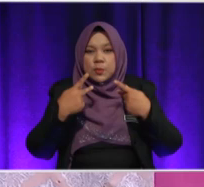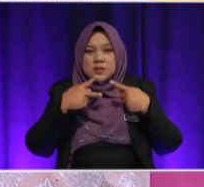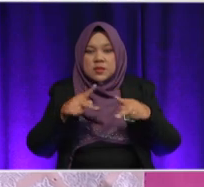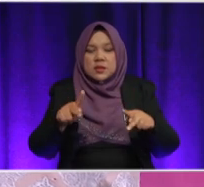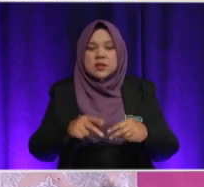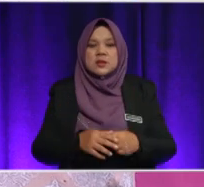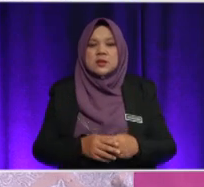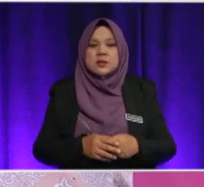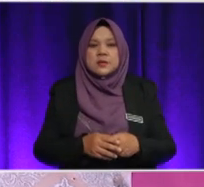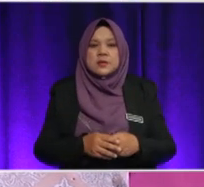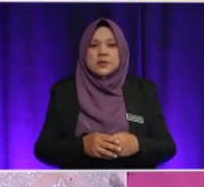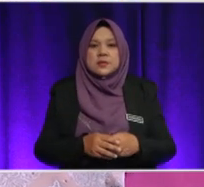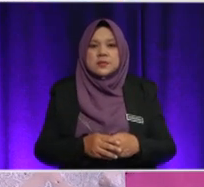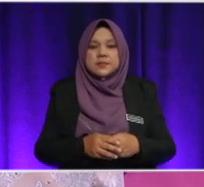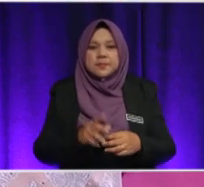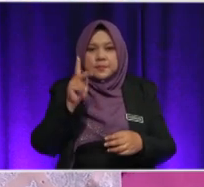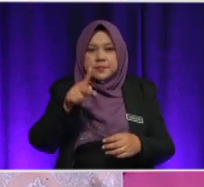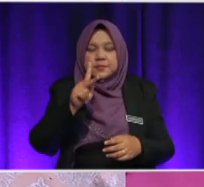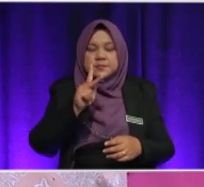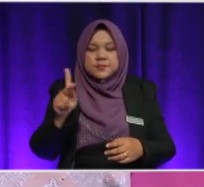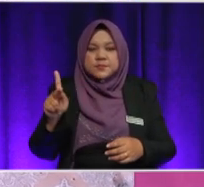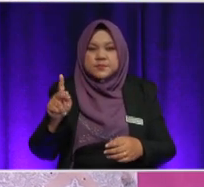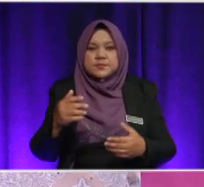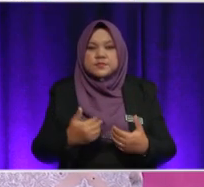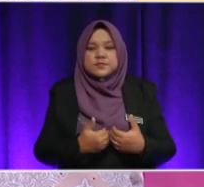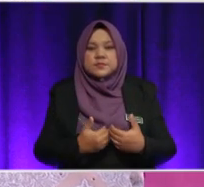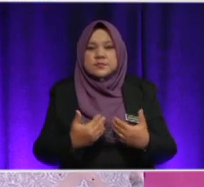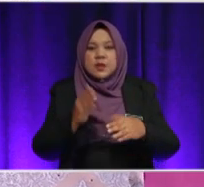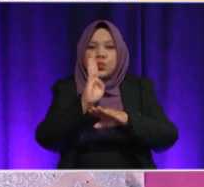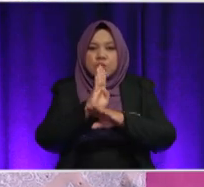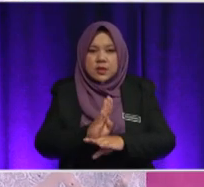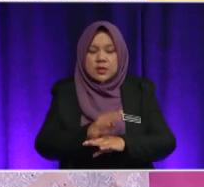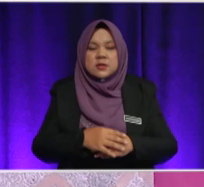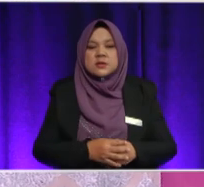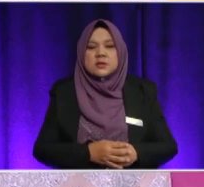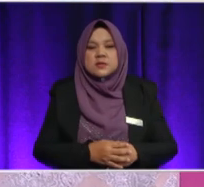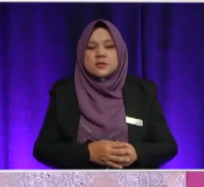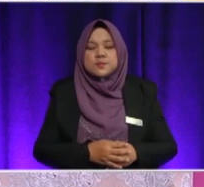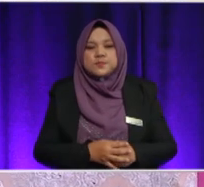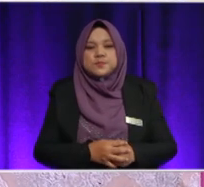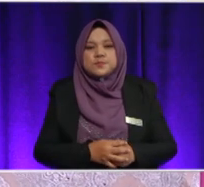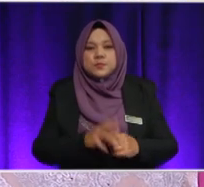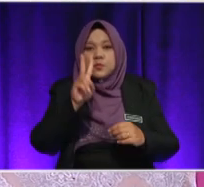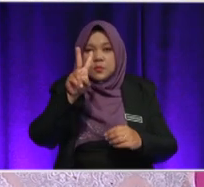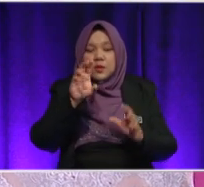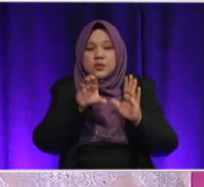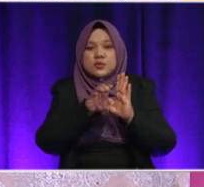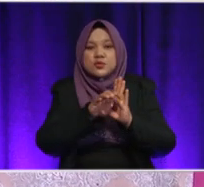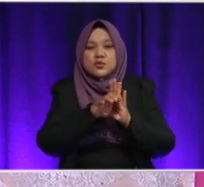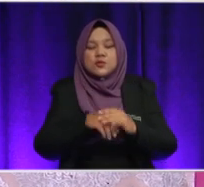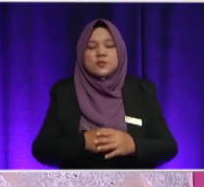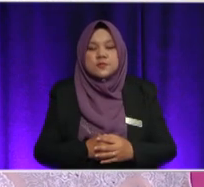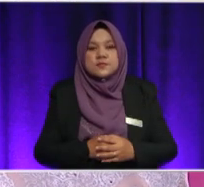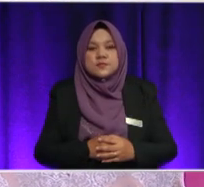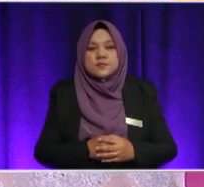komplementer ini kita kena pastikan bahwa ia melibatkan budaya Nah jadi pita merah bagi dua contoh Sebenarnya ada banyak